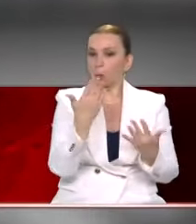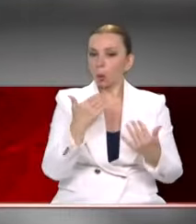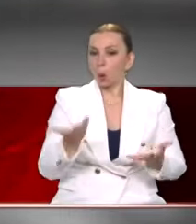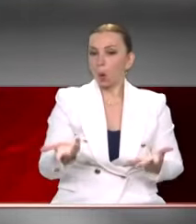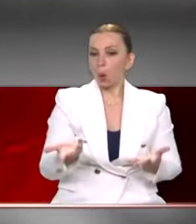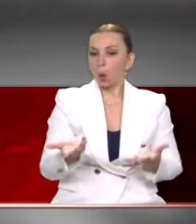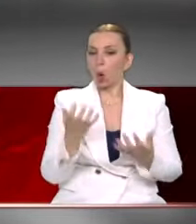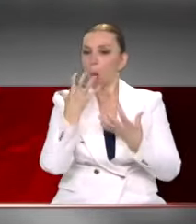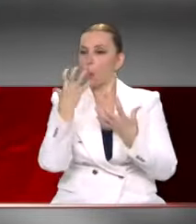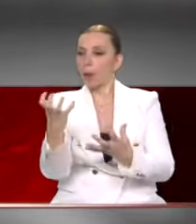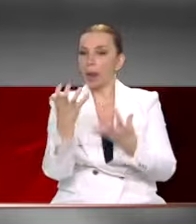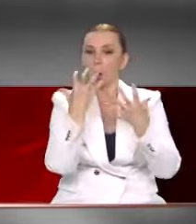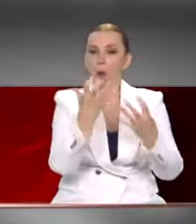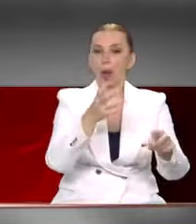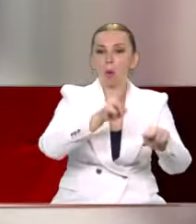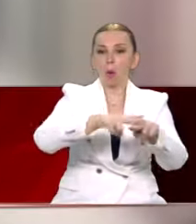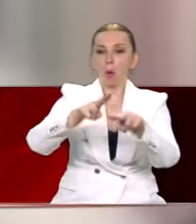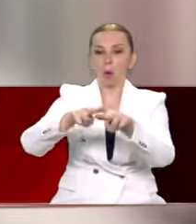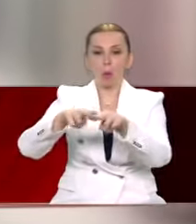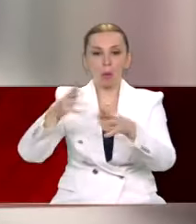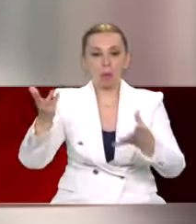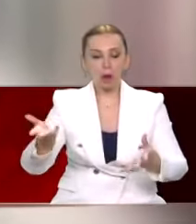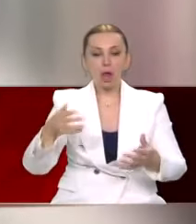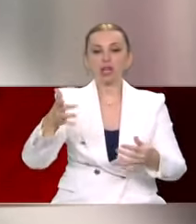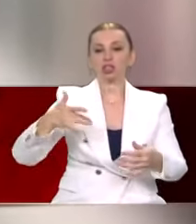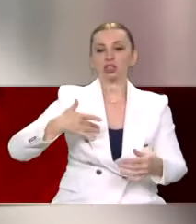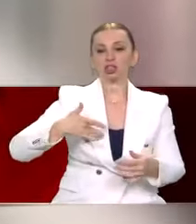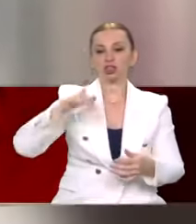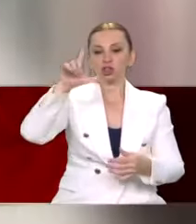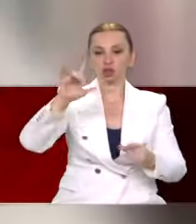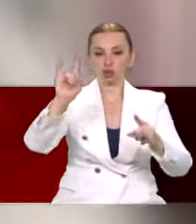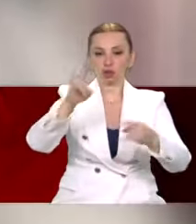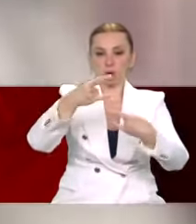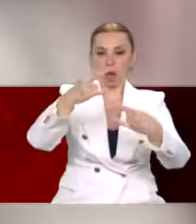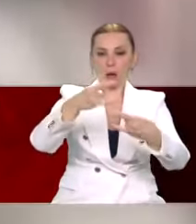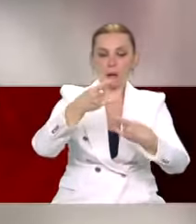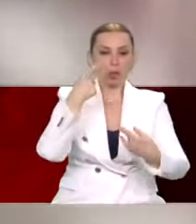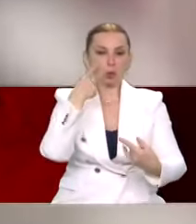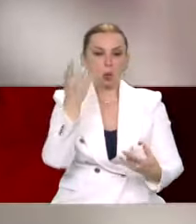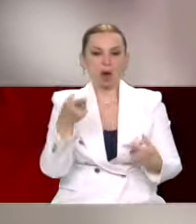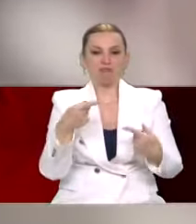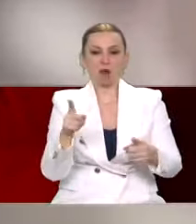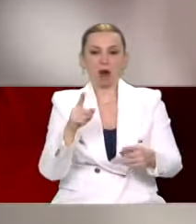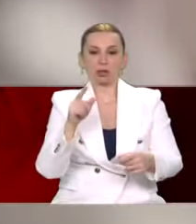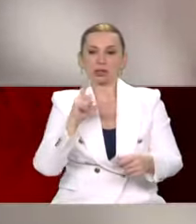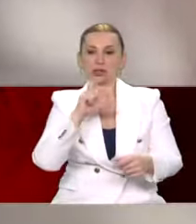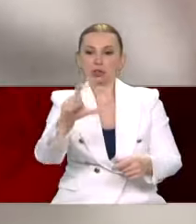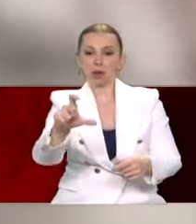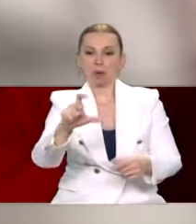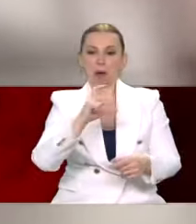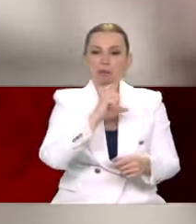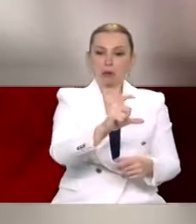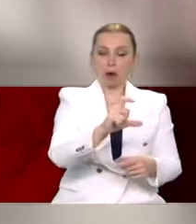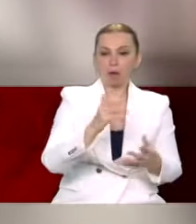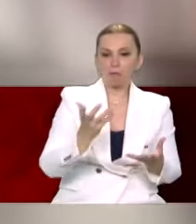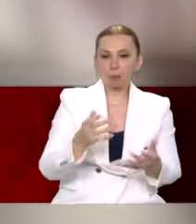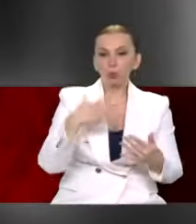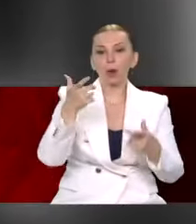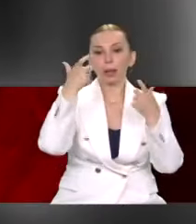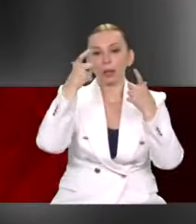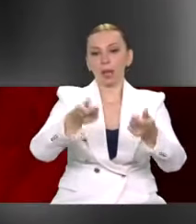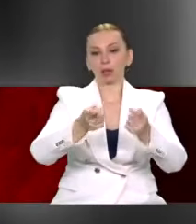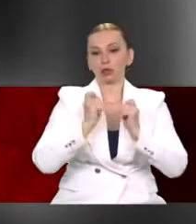önerileri. Takipçilerinin sorularına canlı yayınlarda sansasyonel cevaplar verdi. Zaten dikkatleri üzerine çeken de bu